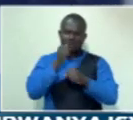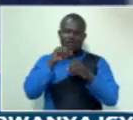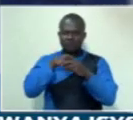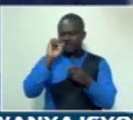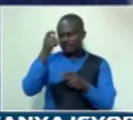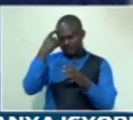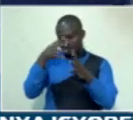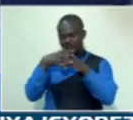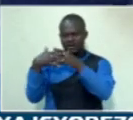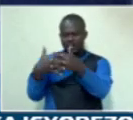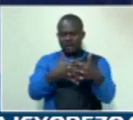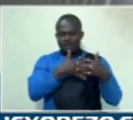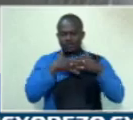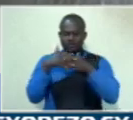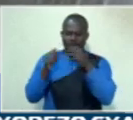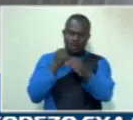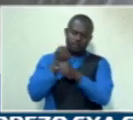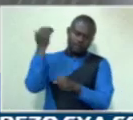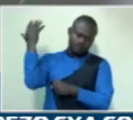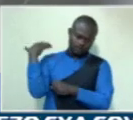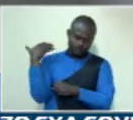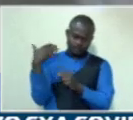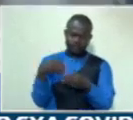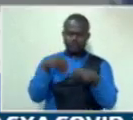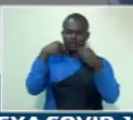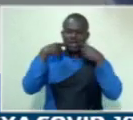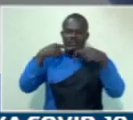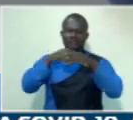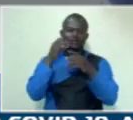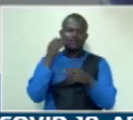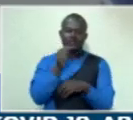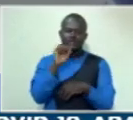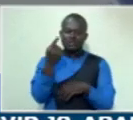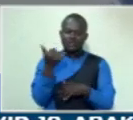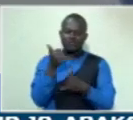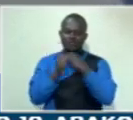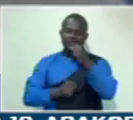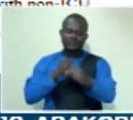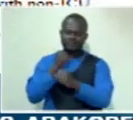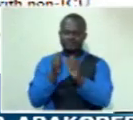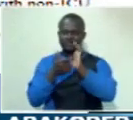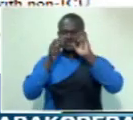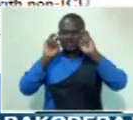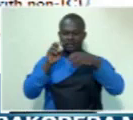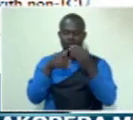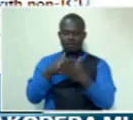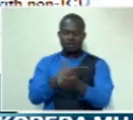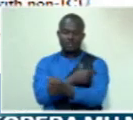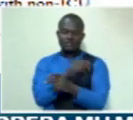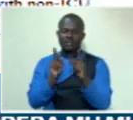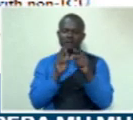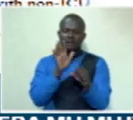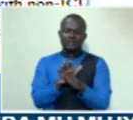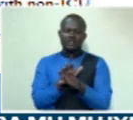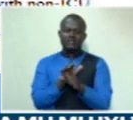Leta Zunze Ubumwe za Amerika umwaka ushize bugatangazwa mu kwezi kwa mbere k'uyu mwaka bugaragaza ko gukingira